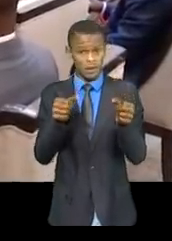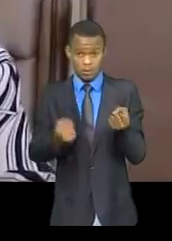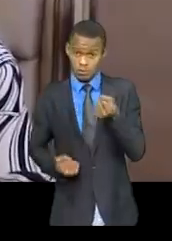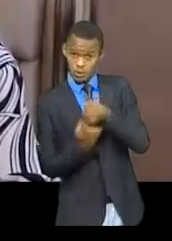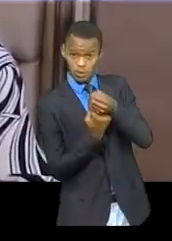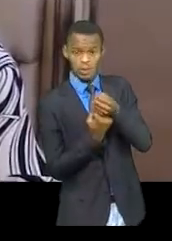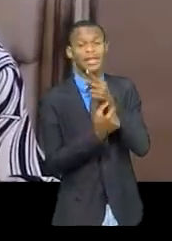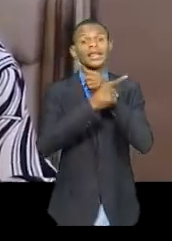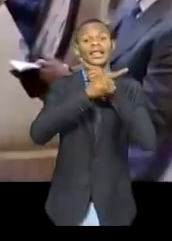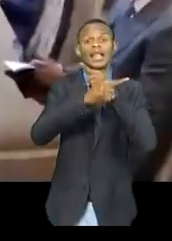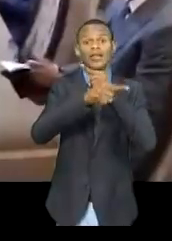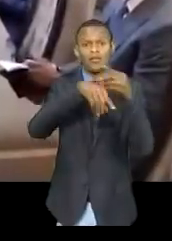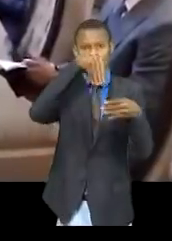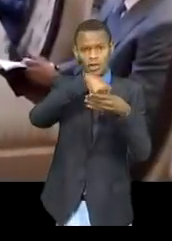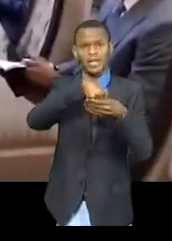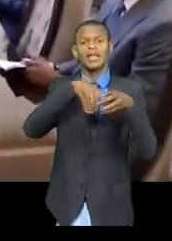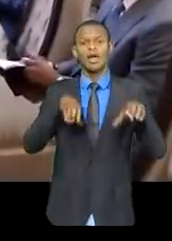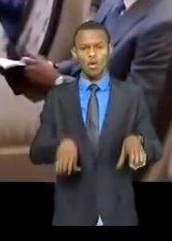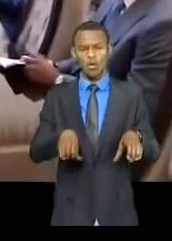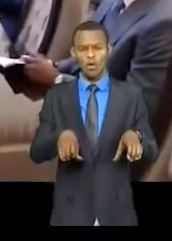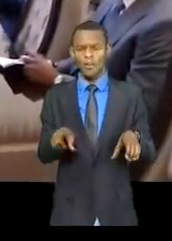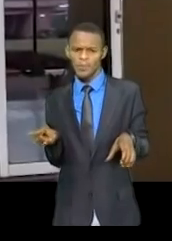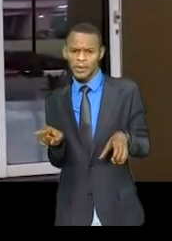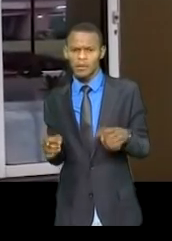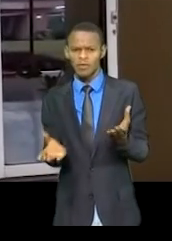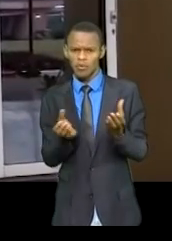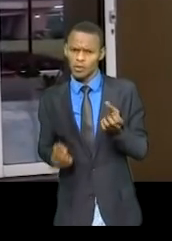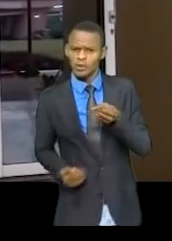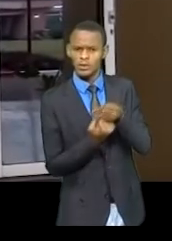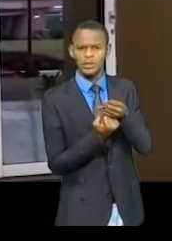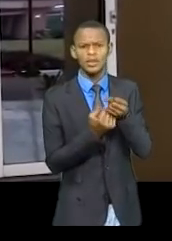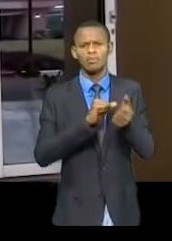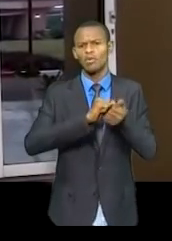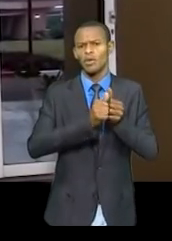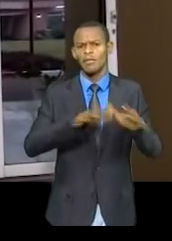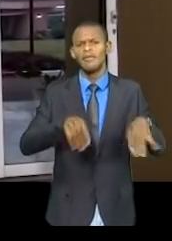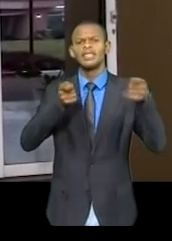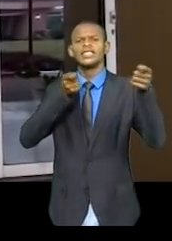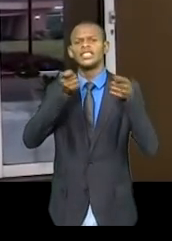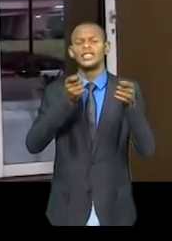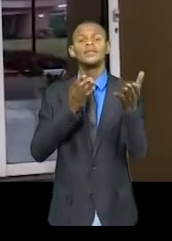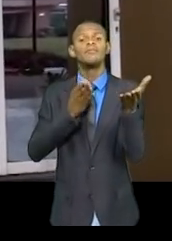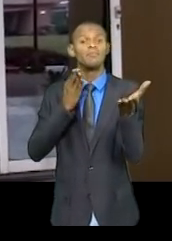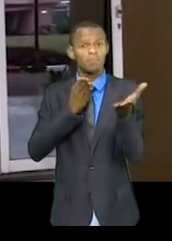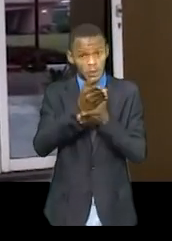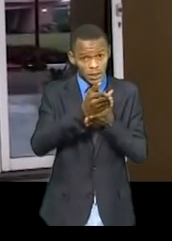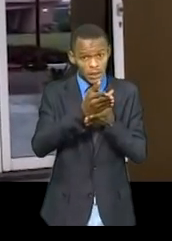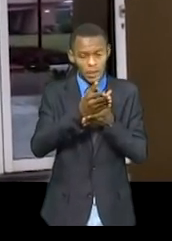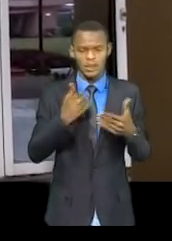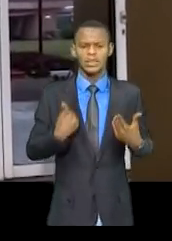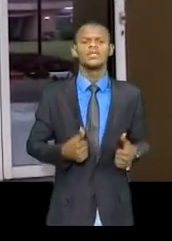Congo. Elle promet tout son soutien dans le domaine de bonne gouvernance et la santé publique. On a discuté